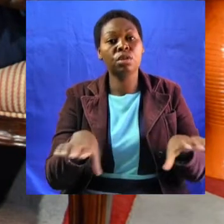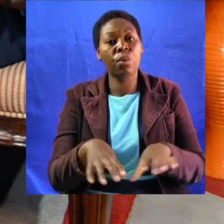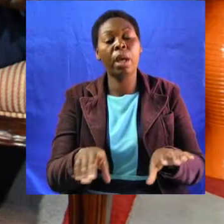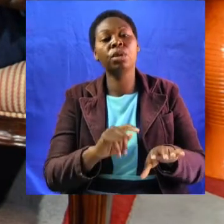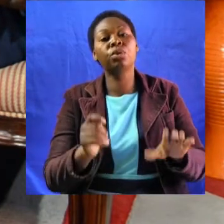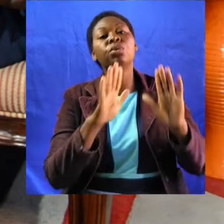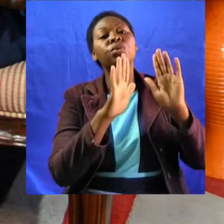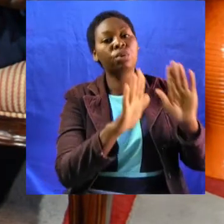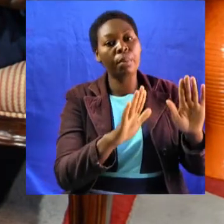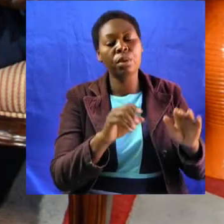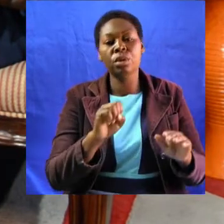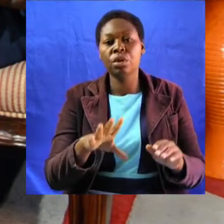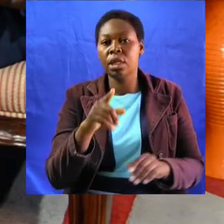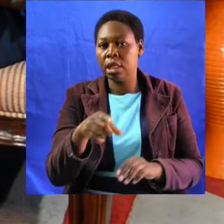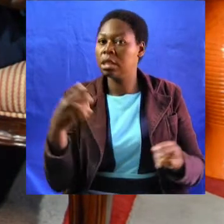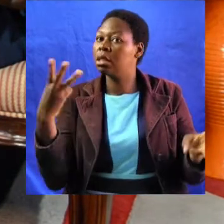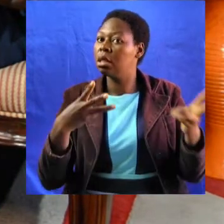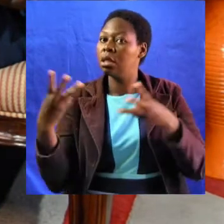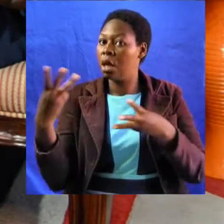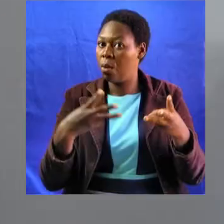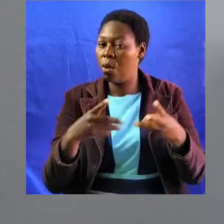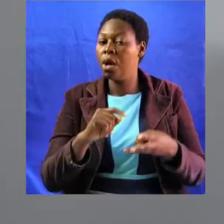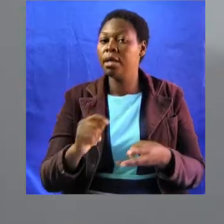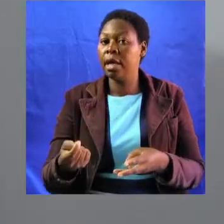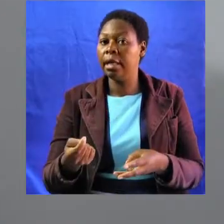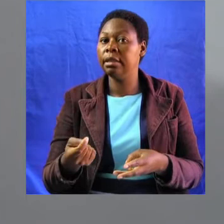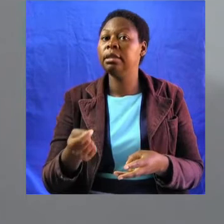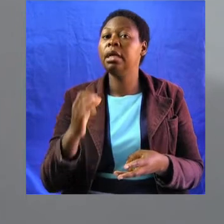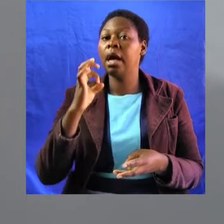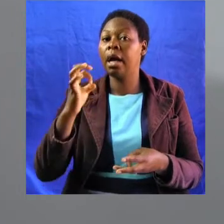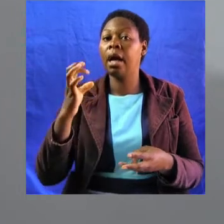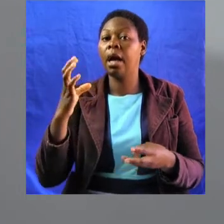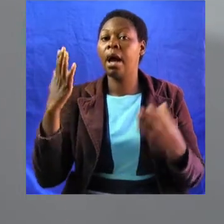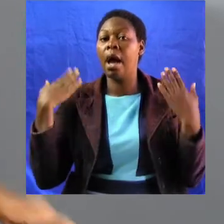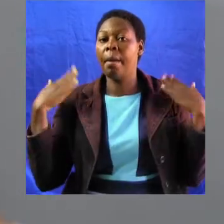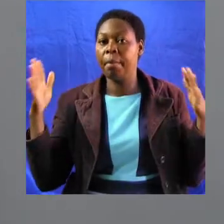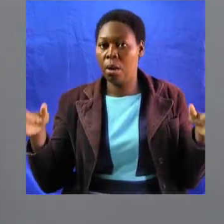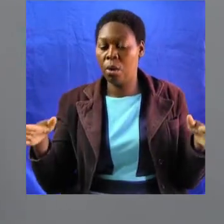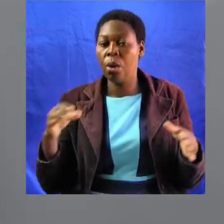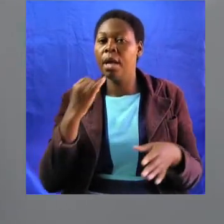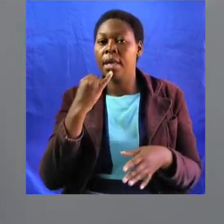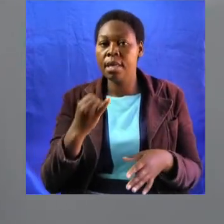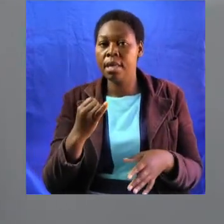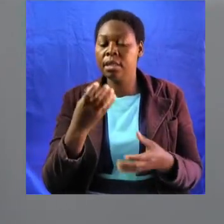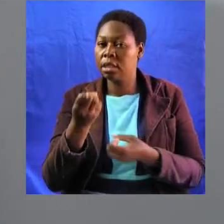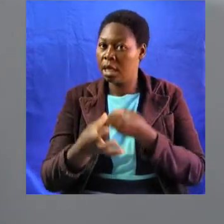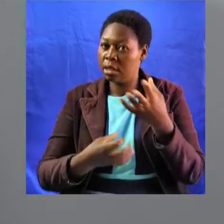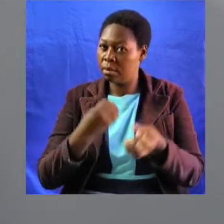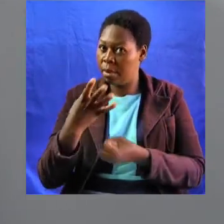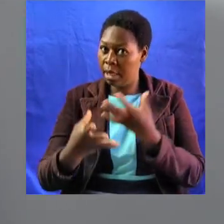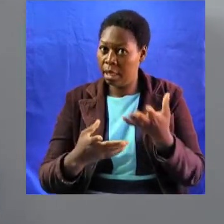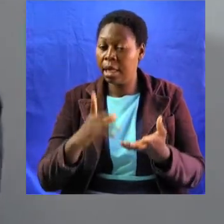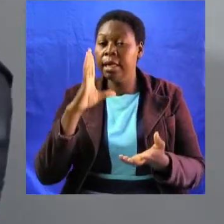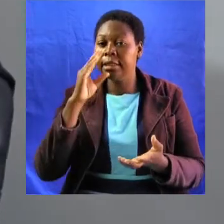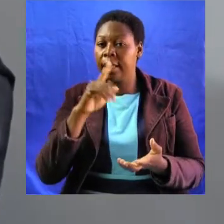Saka hondo yaiitika iyi ndoiri kutsanangurwa naGabriel kuti kune muchinda wePezhia ari kudzivisa kuti zvifambe zvakanaka.